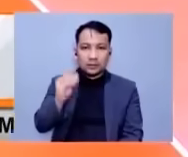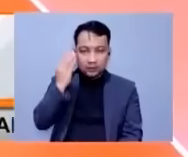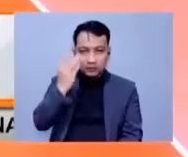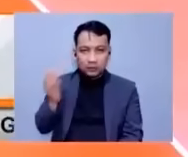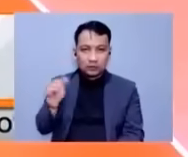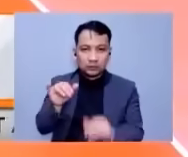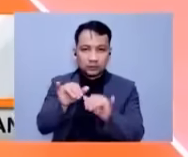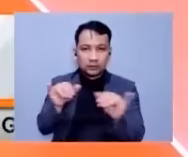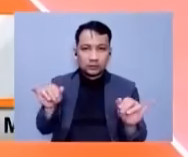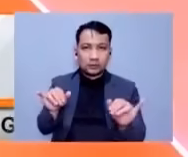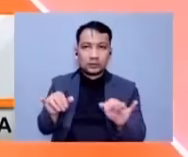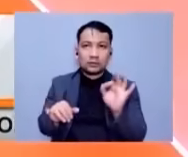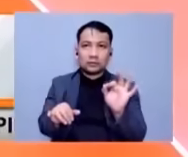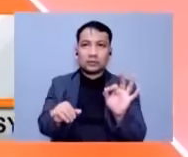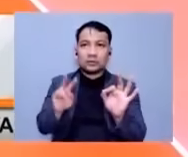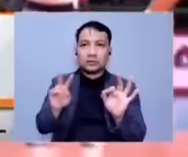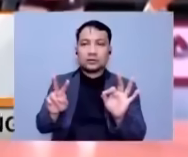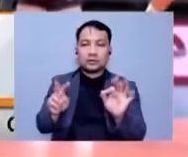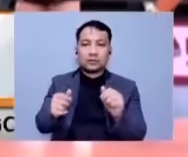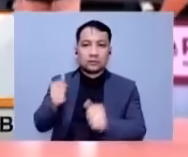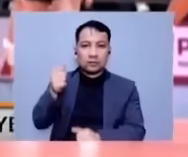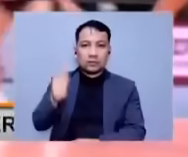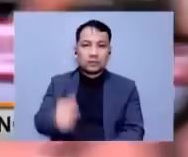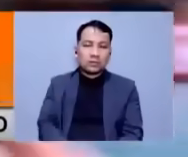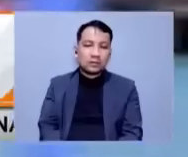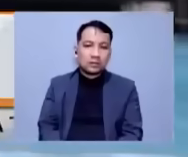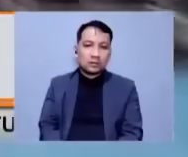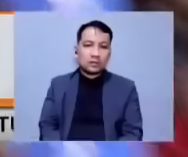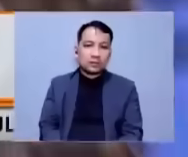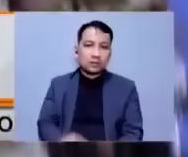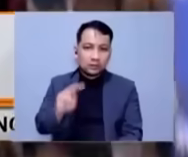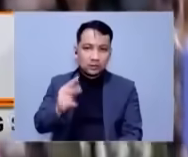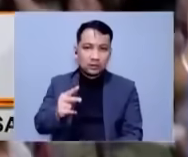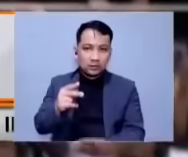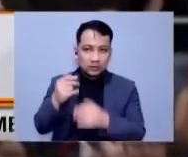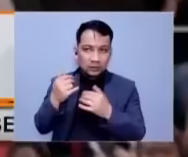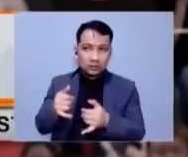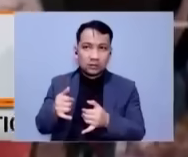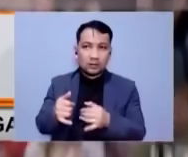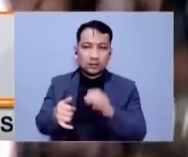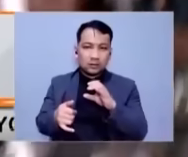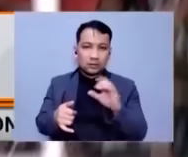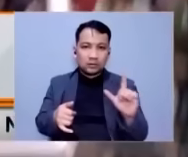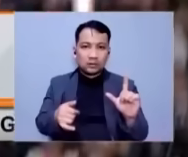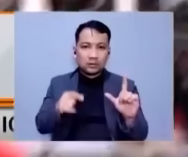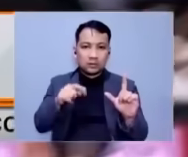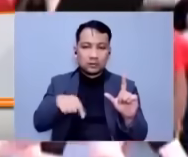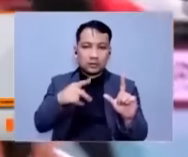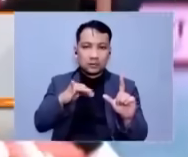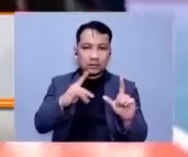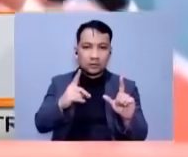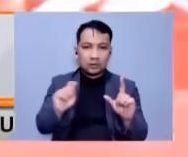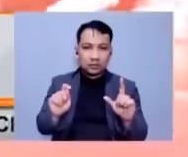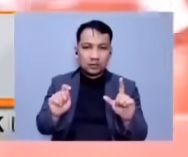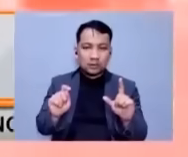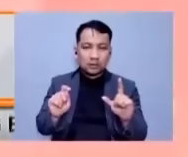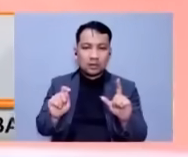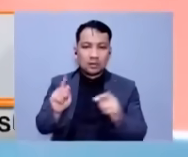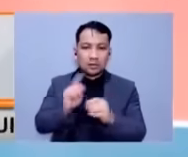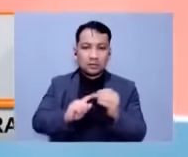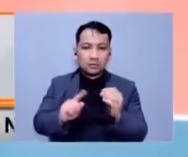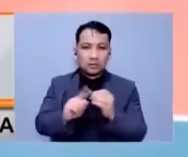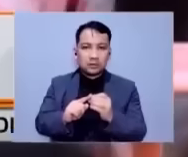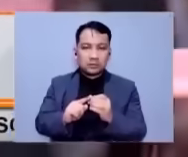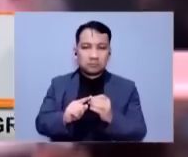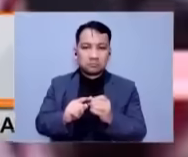may 9-2 win-loss record. Sa second game, naglalaban ngayon ang Creamline Cool Smashers at PLDT High Speed Hitters. Semis Brown